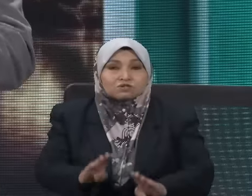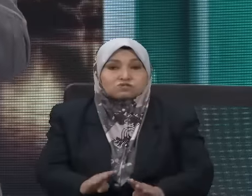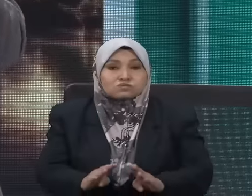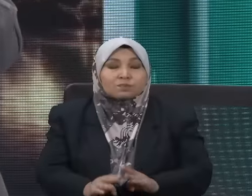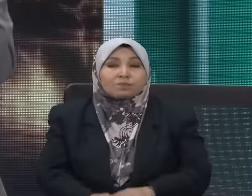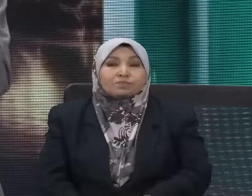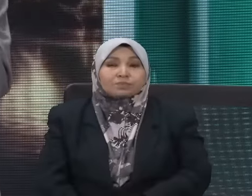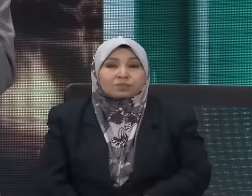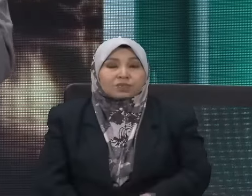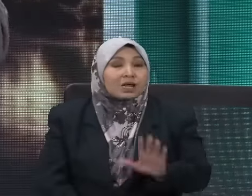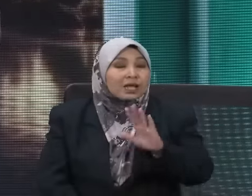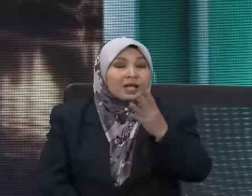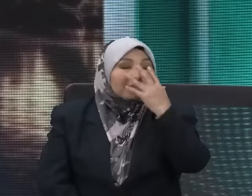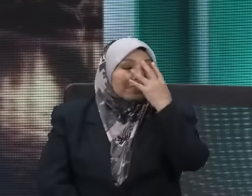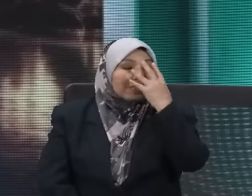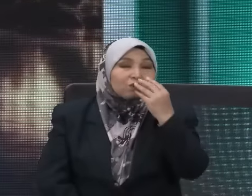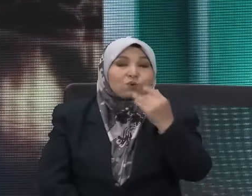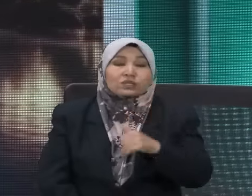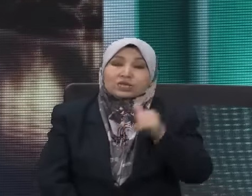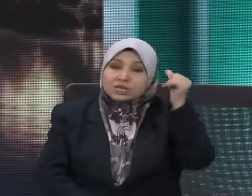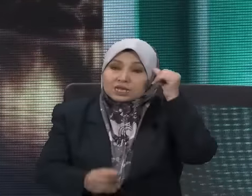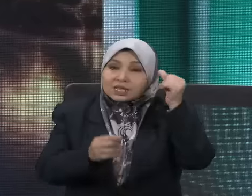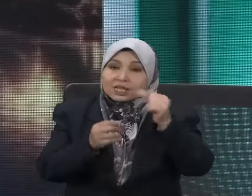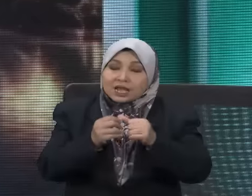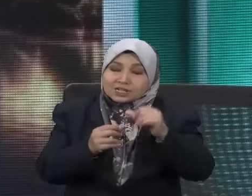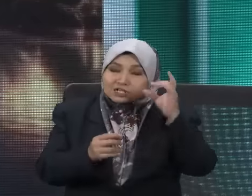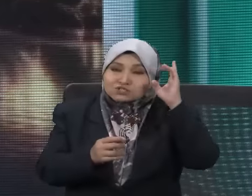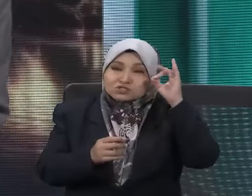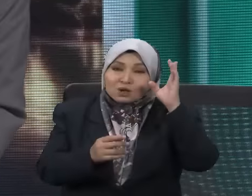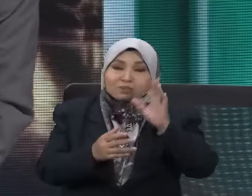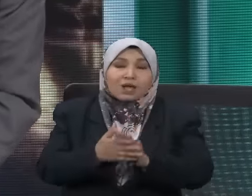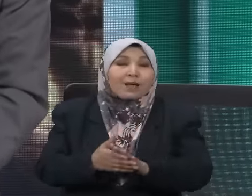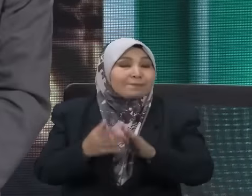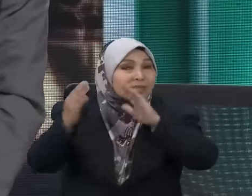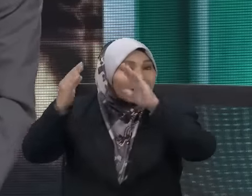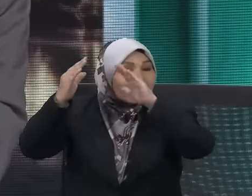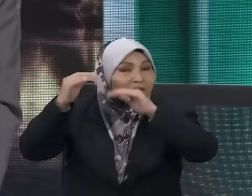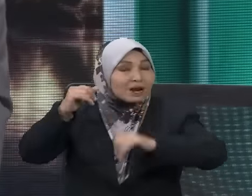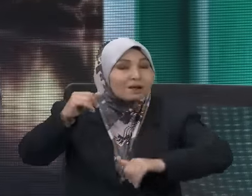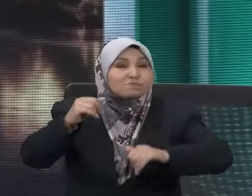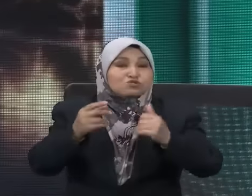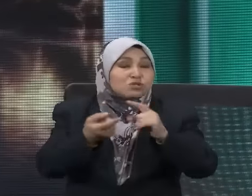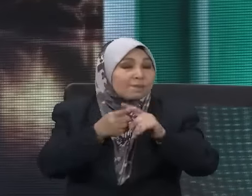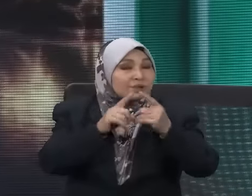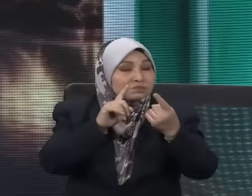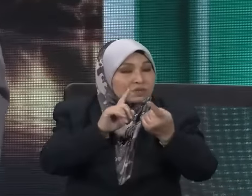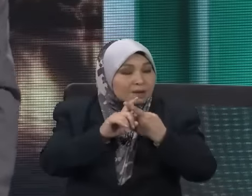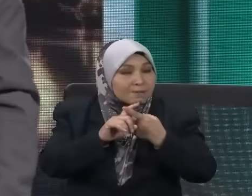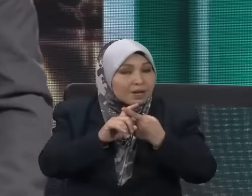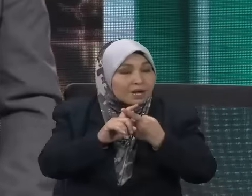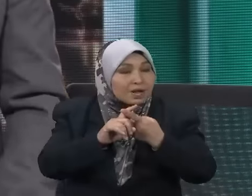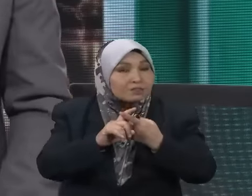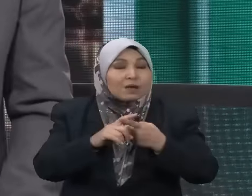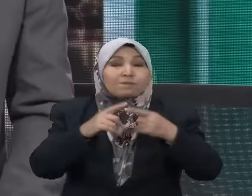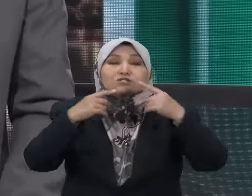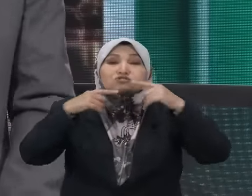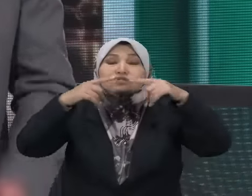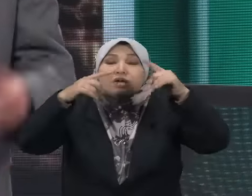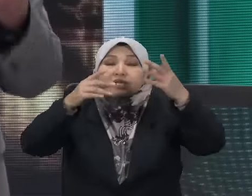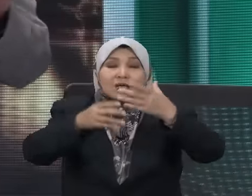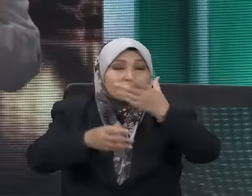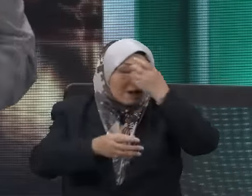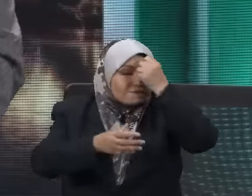tidur, jangan tidur. Ingat insya-Allah taala. Jadi mudah-mudahan sahabat-sahabat, tuan-tuan dan puan-puan dari Gadung Jaya dapat